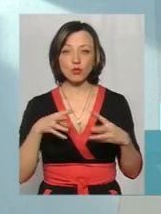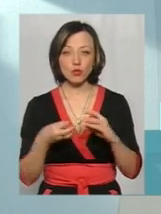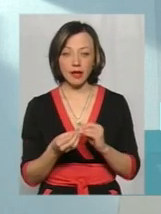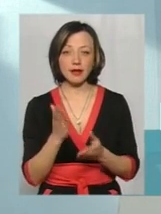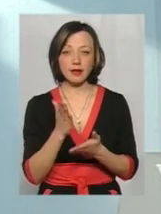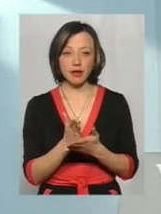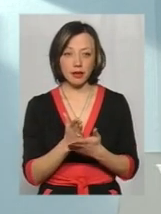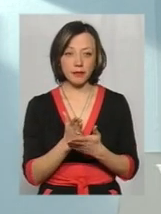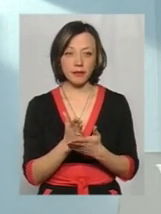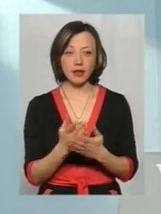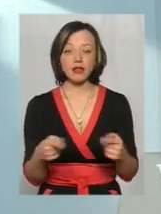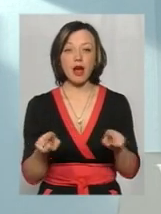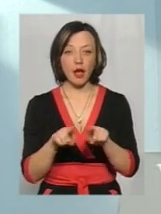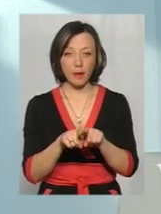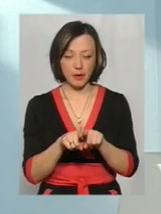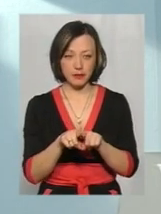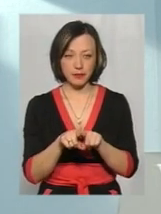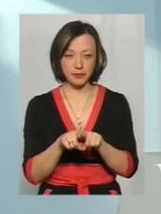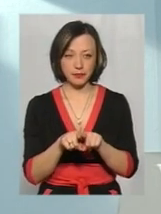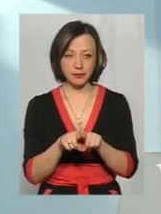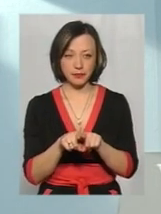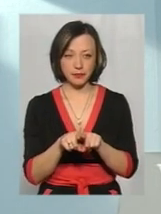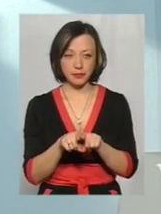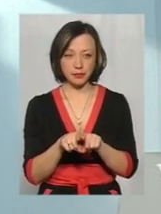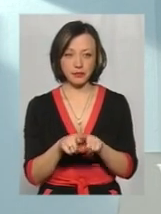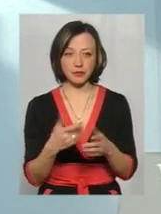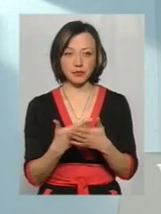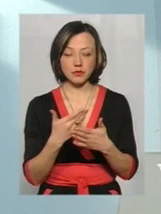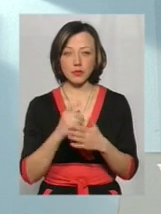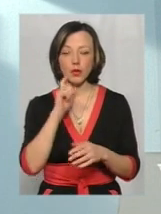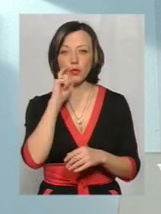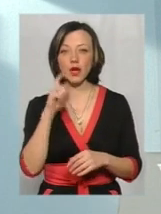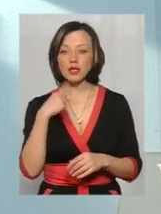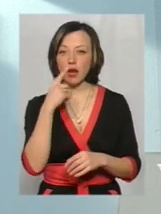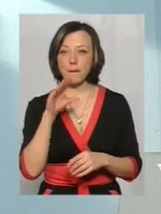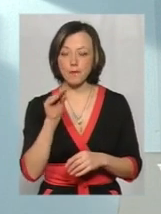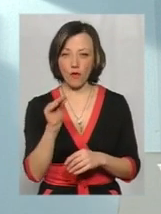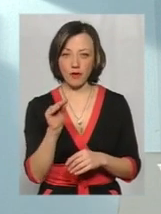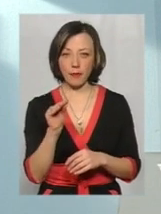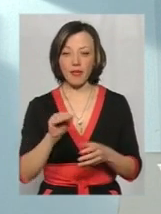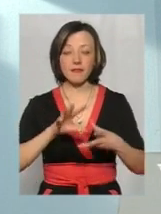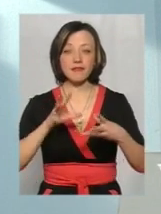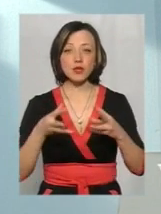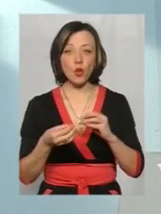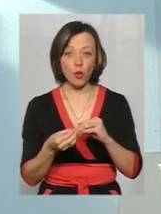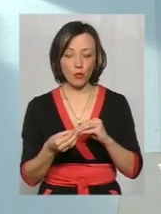є наступними. Якщо візьмемо українську мову, в цілому